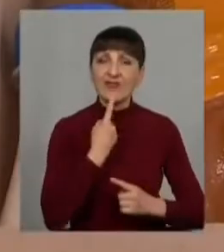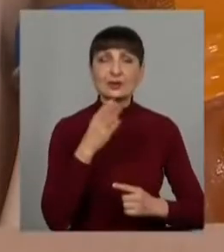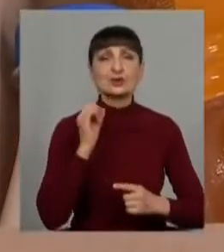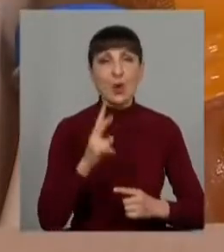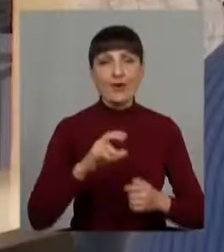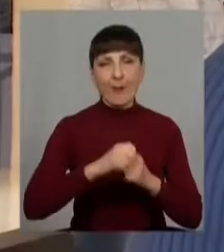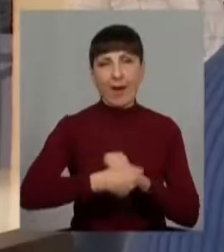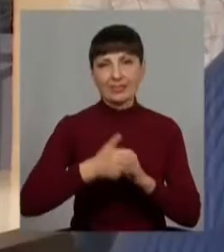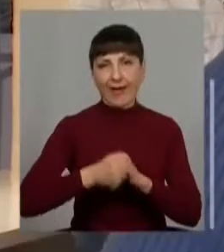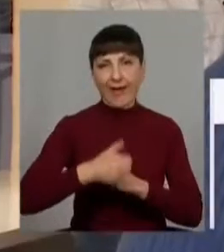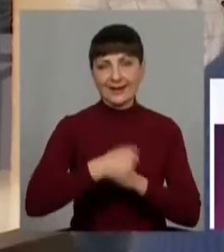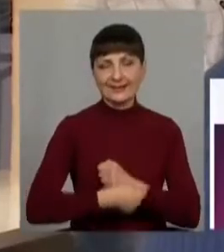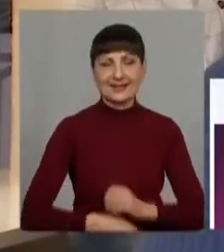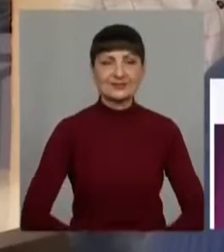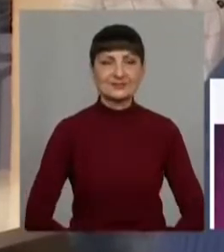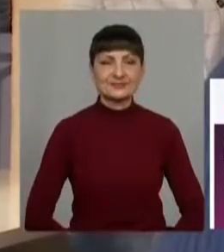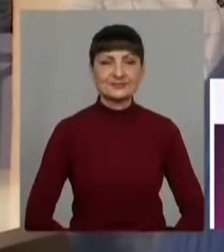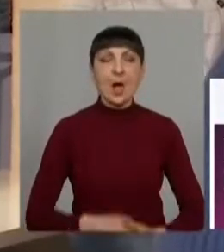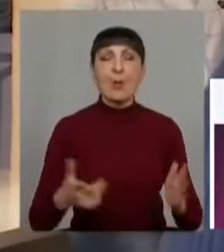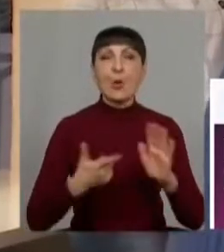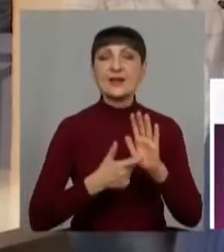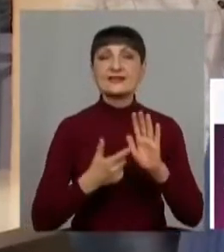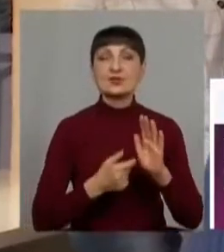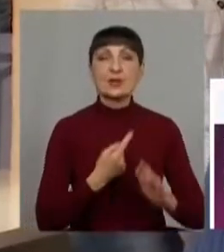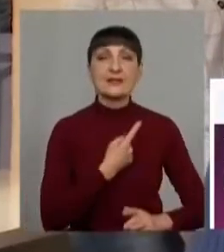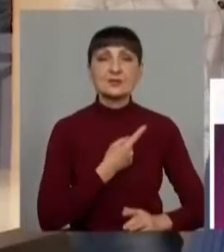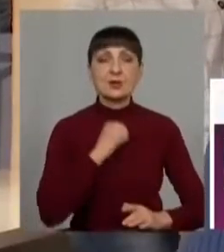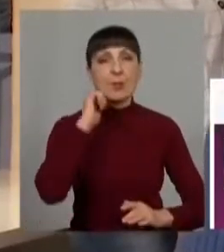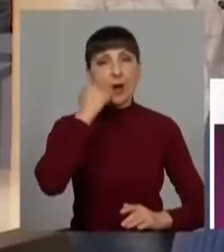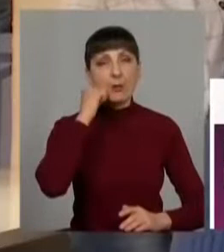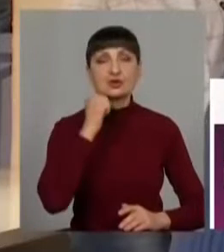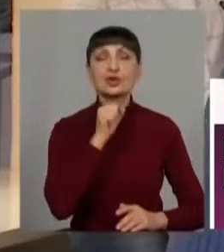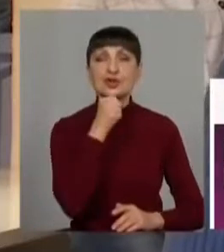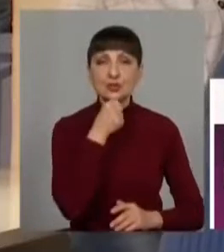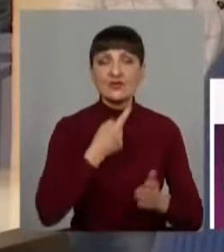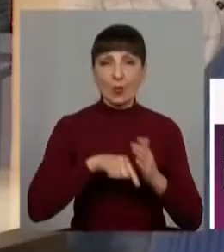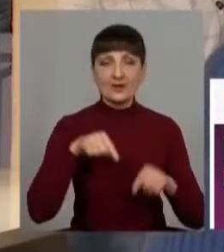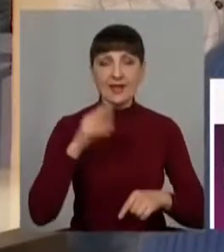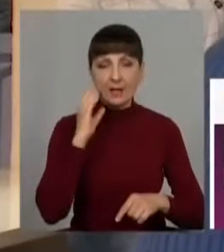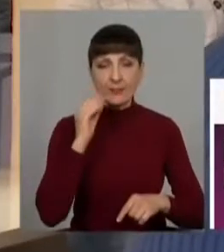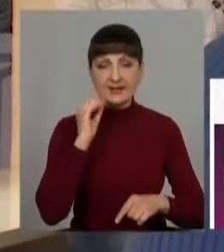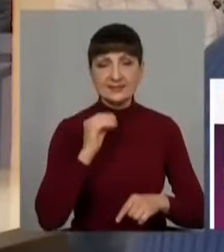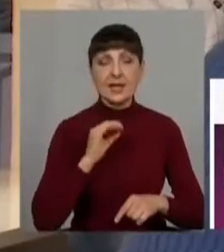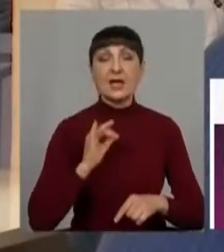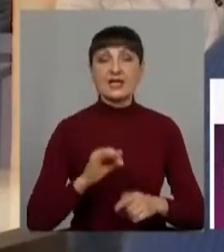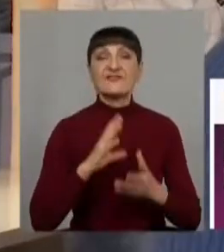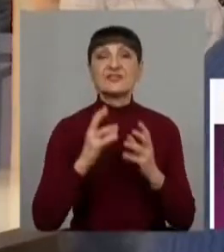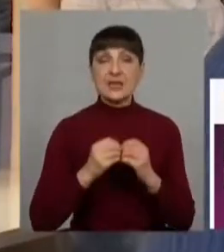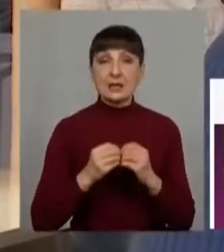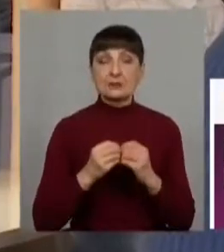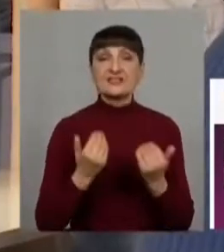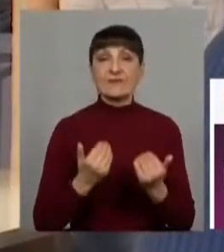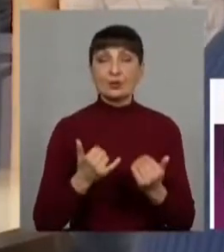акции участвовали практически все крупные волонтерские организации. Данная акция впервые мы вместе с другими